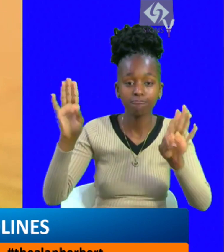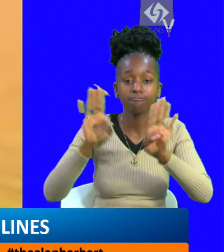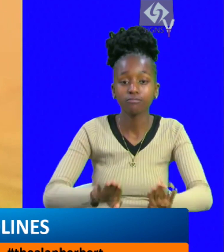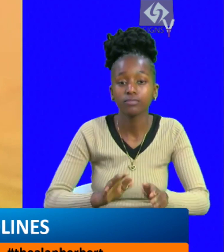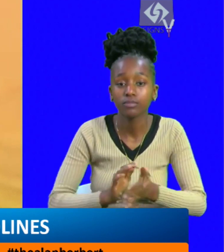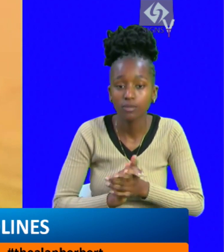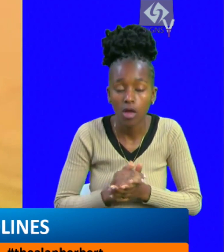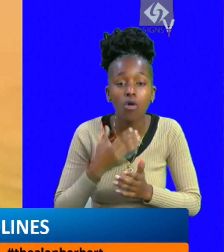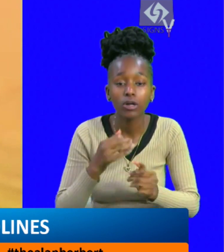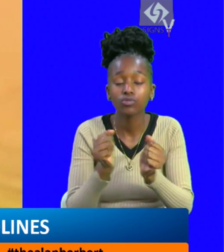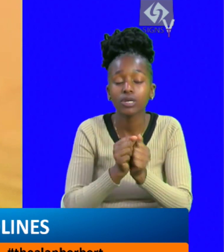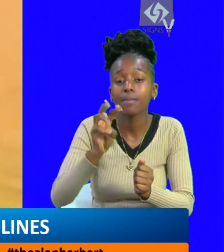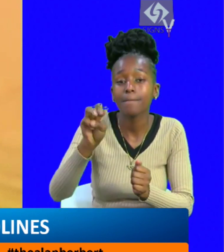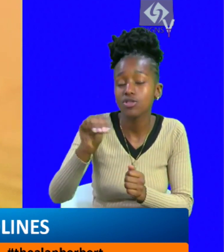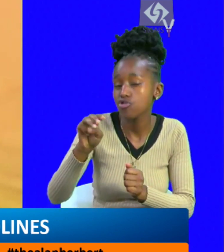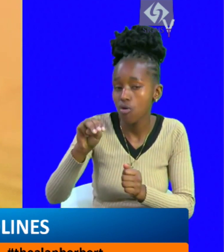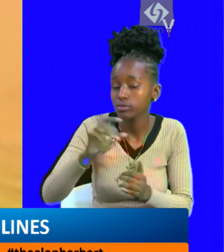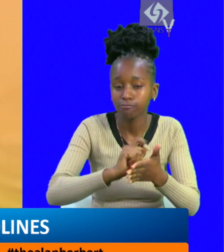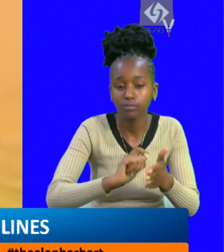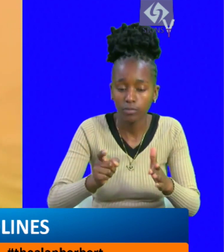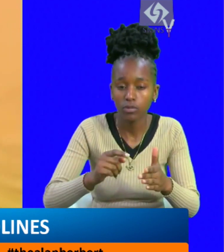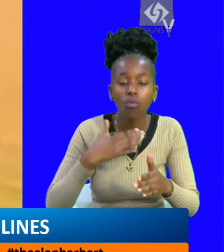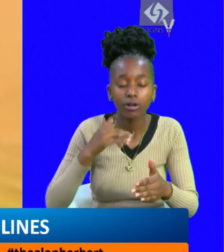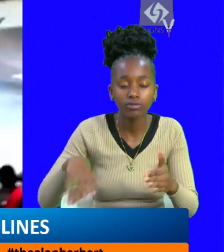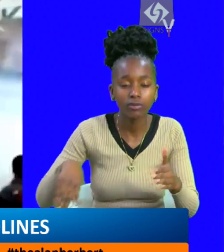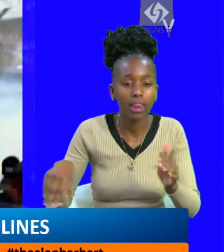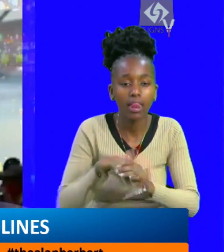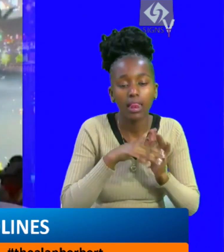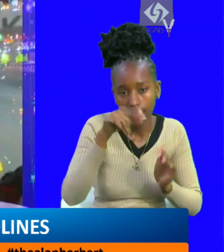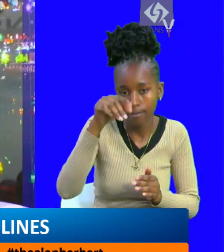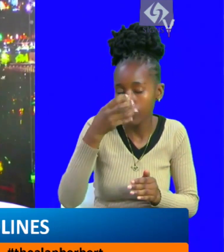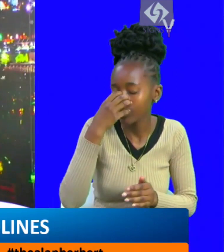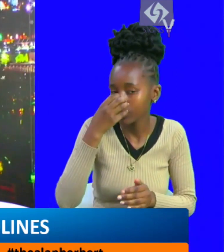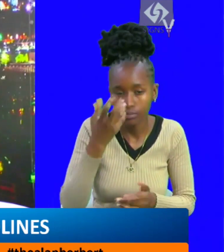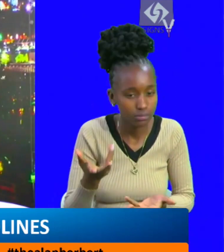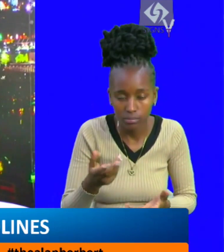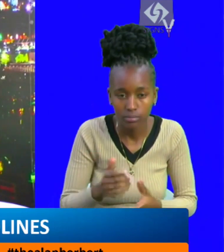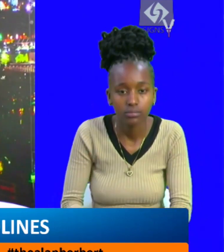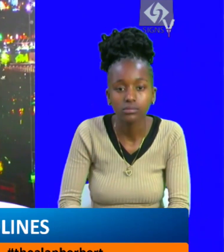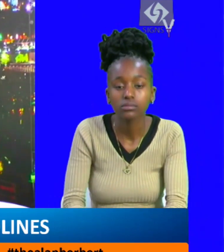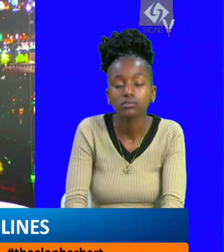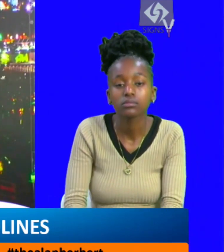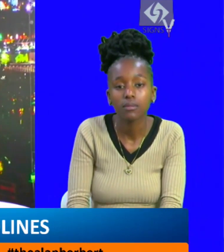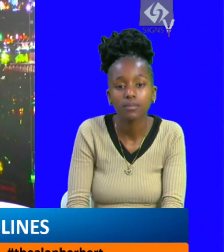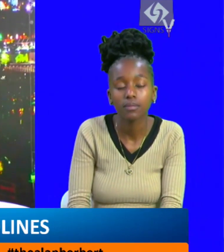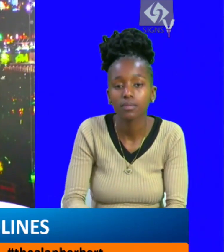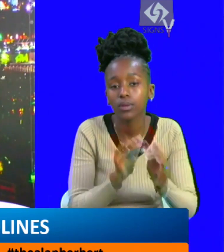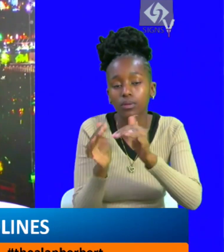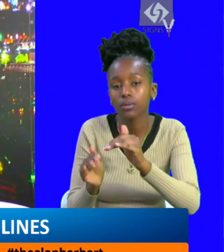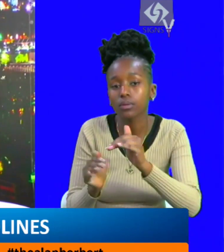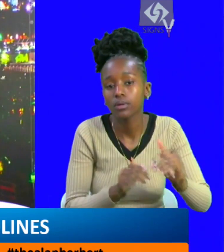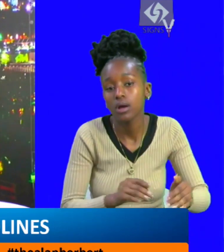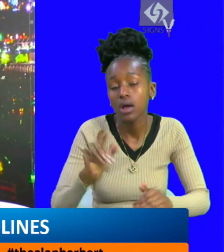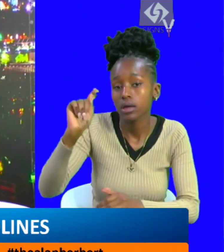So Raila Odinga, you are not above the law. Tutahakikisha sheria imechukua mkondo yako, imekushika,